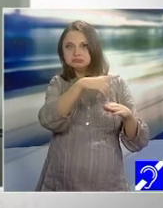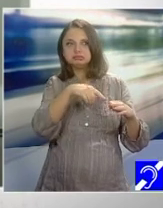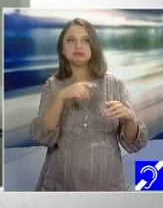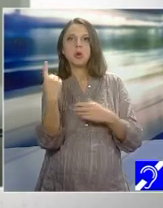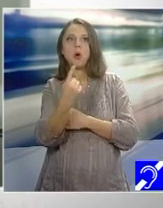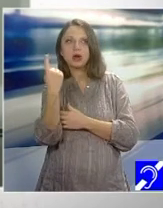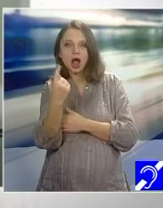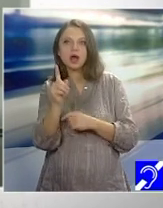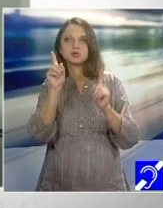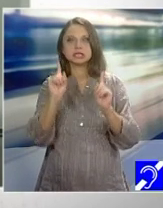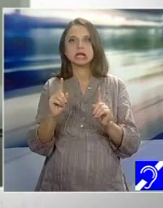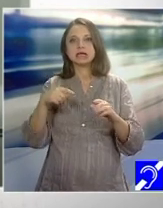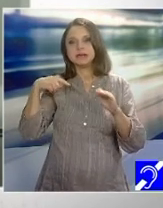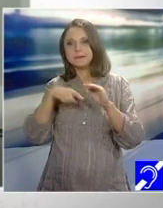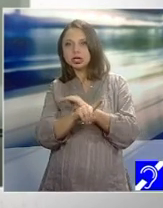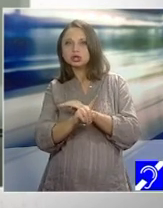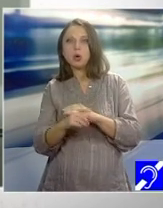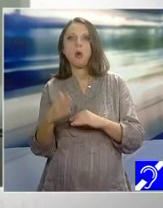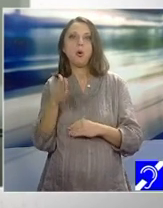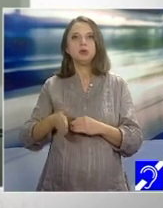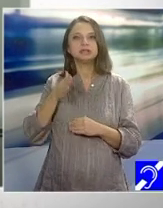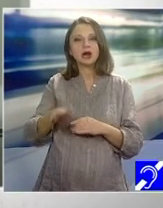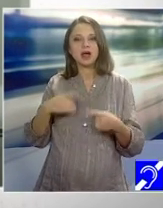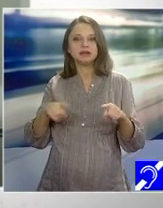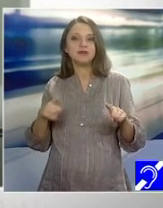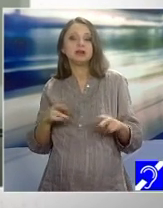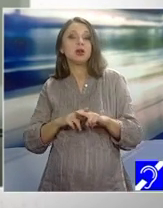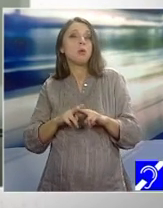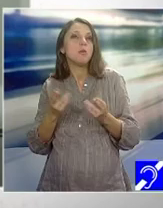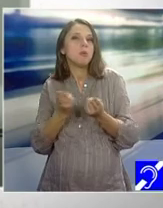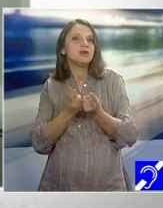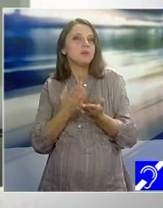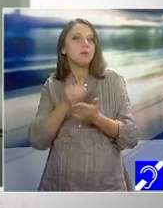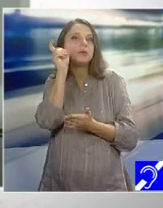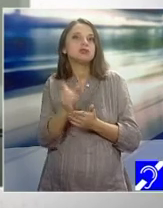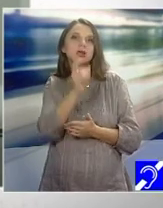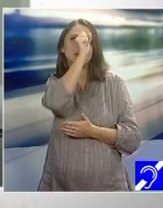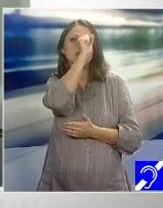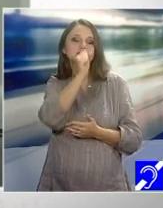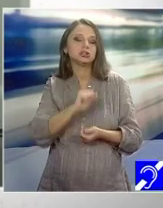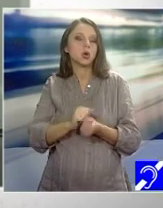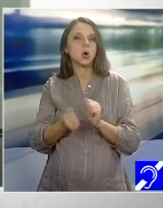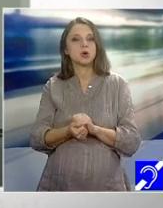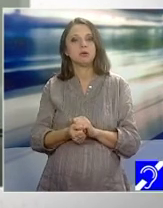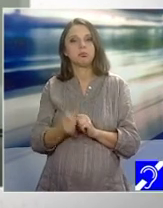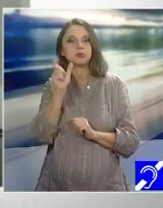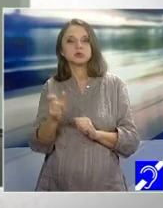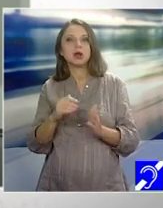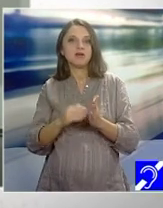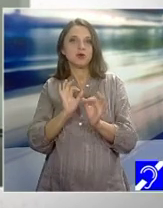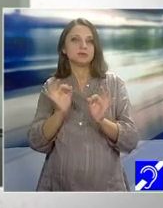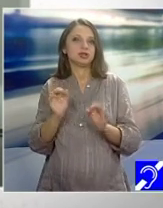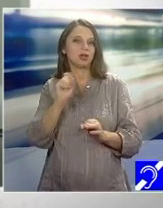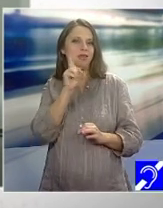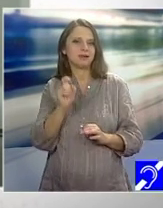orașele, stațiile de metrou, de tren și așa mai departe, accesibilizate pentru persoanele cu nevoi speciale? Simți o diferență între